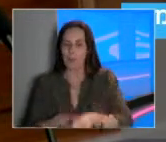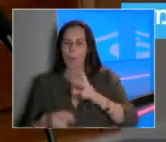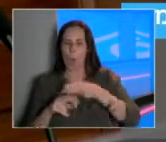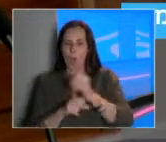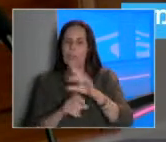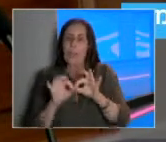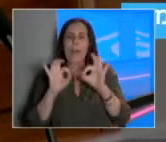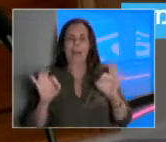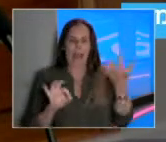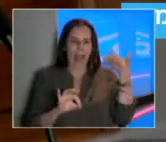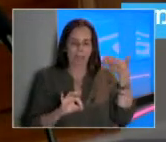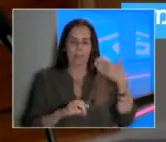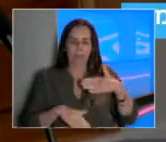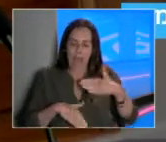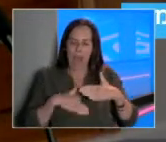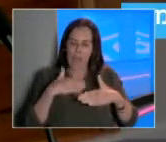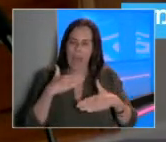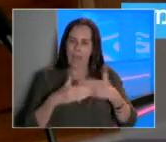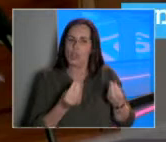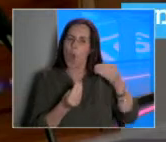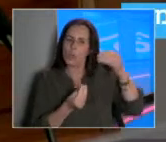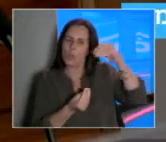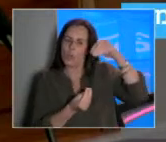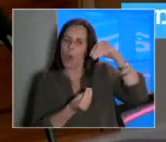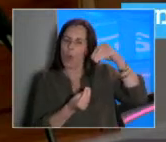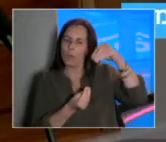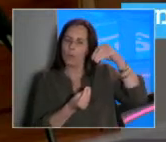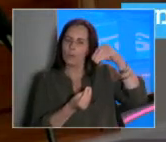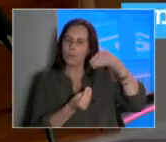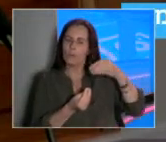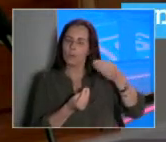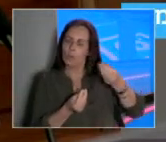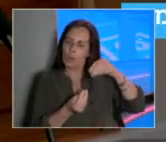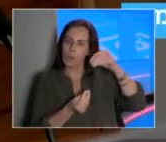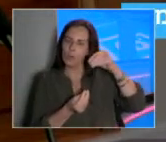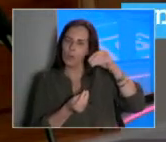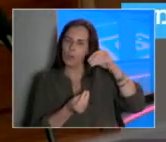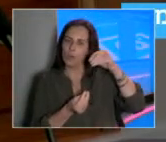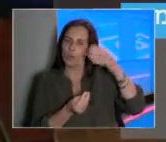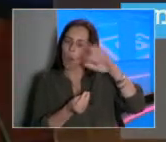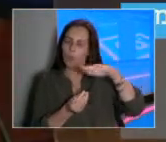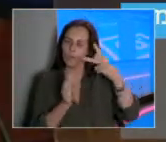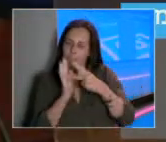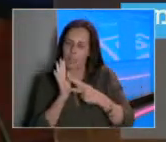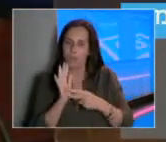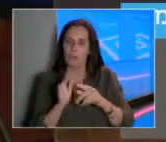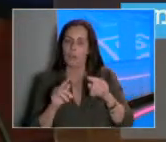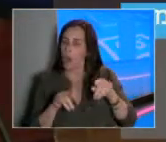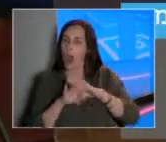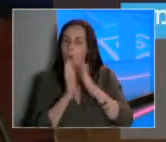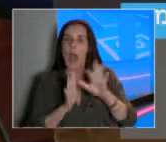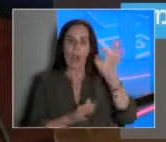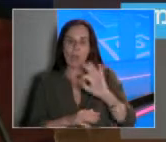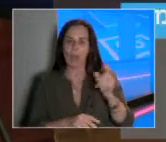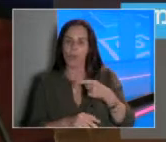זה היה בהתחלת האירוע. לאט לאט נוספו כמובן, או יותר מהר, נוספו התוויות נוספות. כשמגיעים לכל זה וכל זה, עדיין